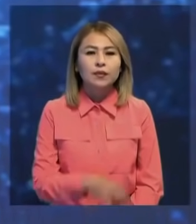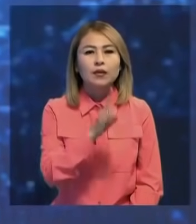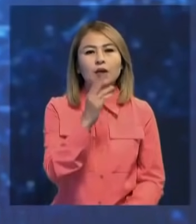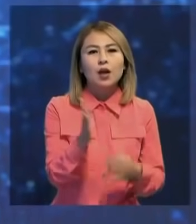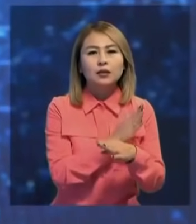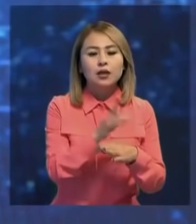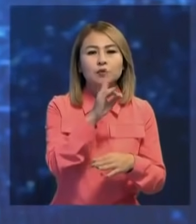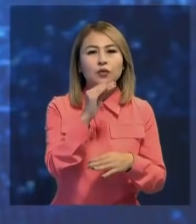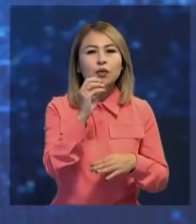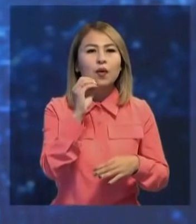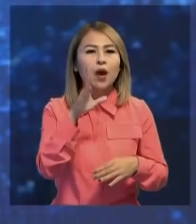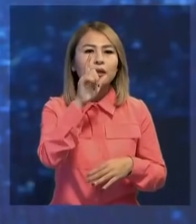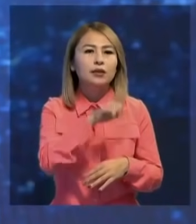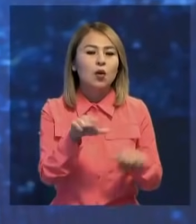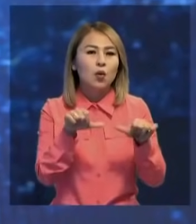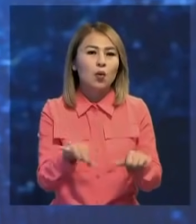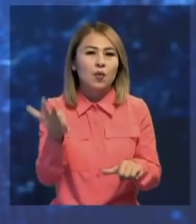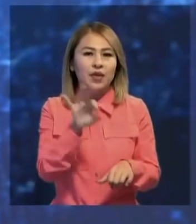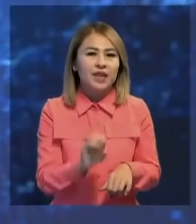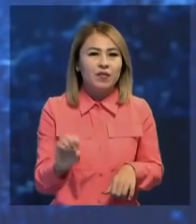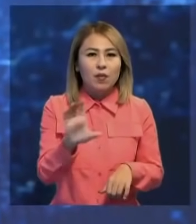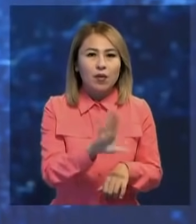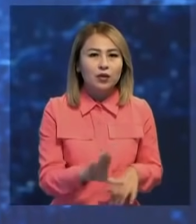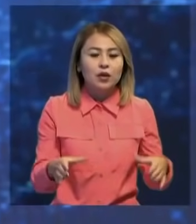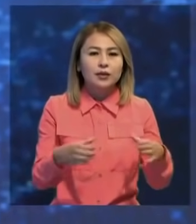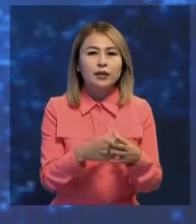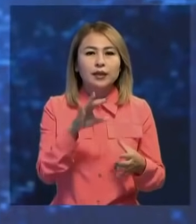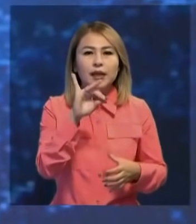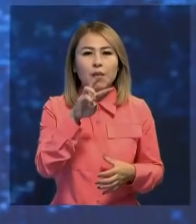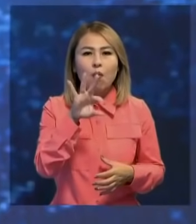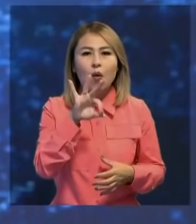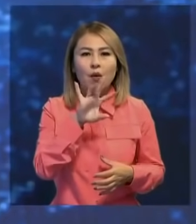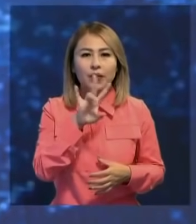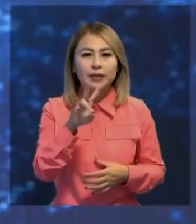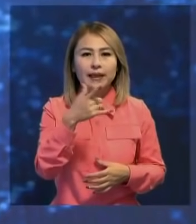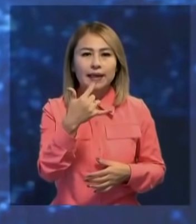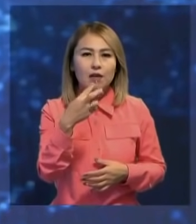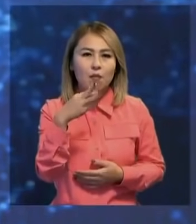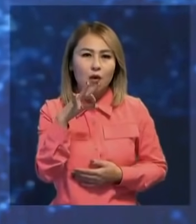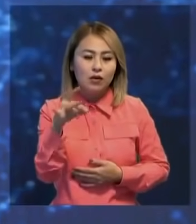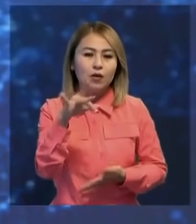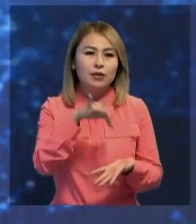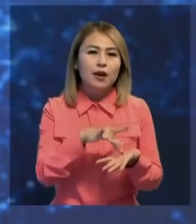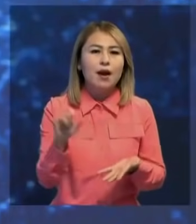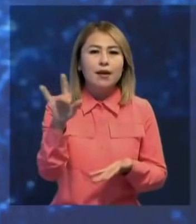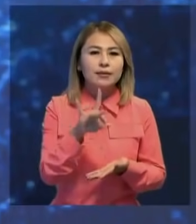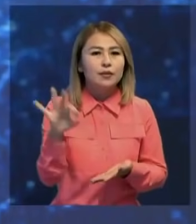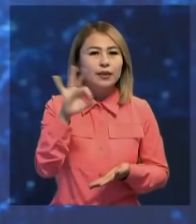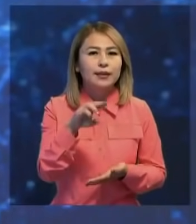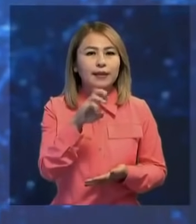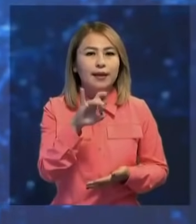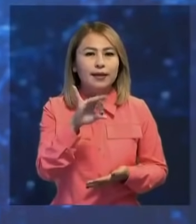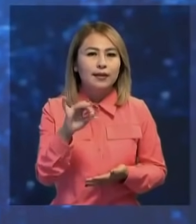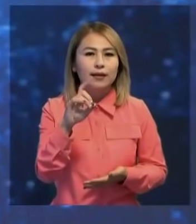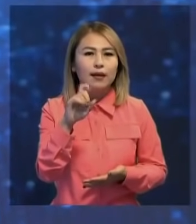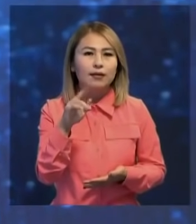Одан бөлек Қасым-Жомарт Тоқаев адам құқықтары жөніндегі Еуропалық одақтың арнаулы өкілі Иман Гилмор мен Орталық Азия бойынша өкілі